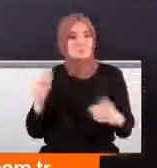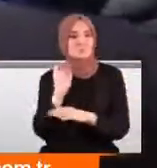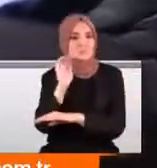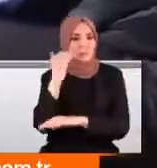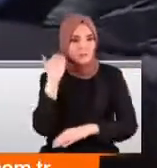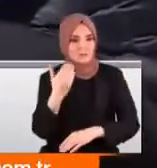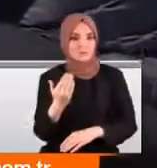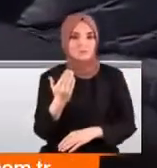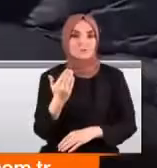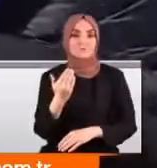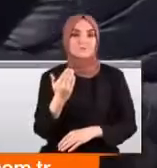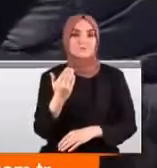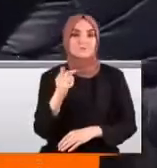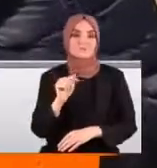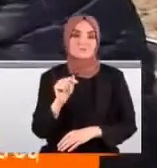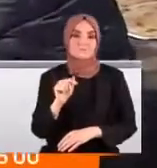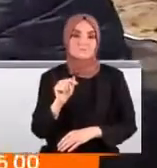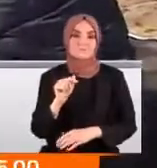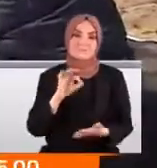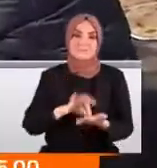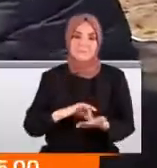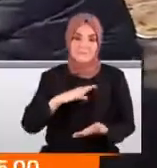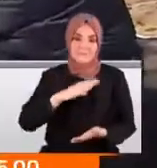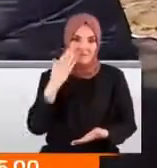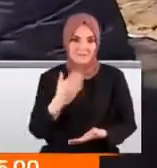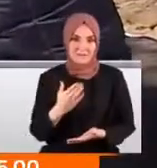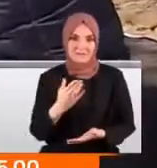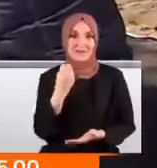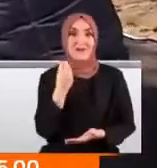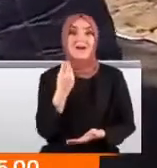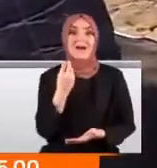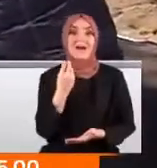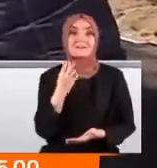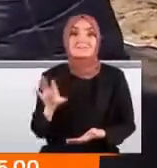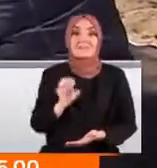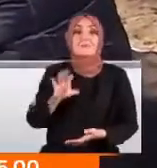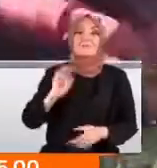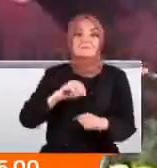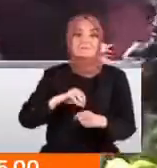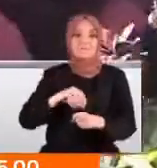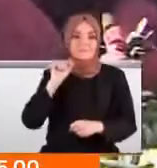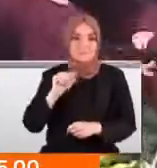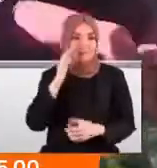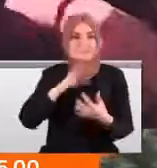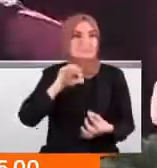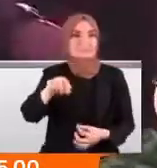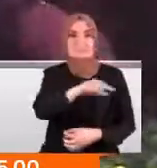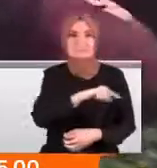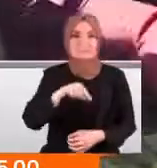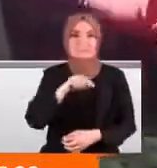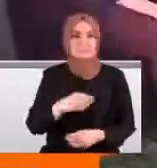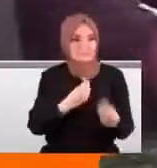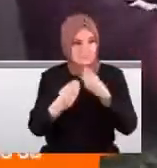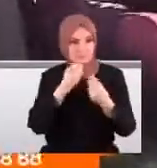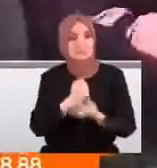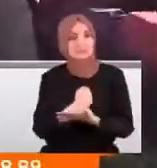kanser bulaştırmayan ağacın mahsulü insanımız bunu kullandığı zaman şifa buluyor. Sabah uyandığınızda içiyor musunuz şöyle